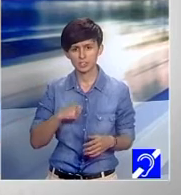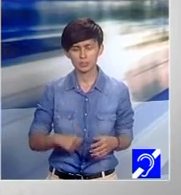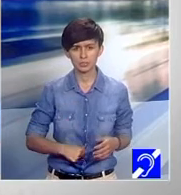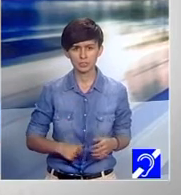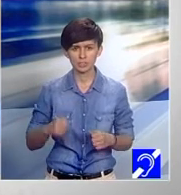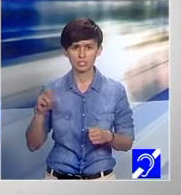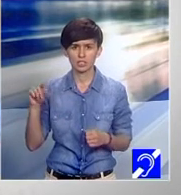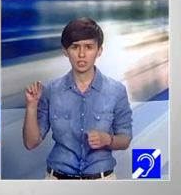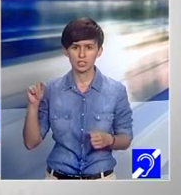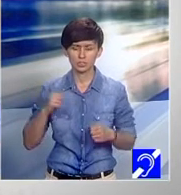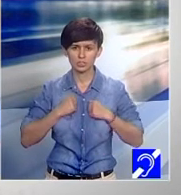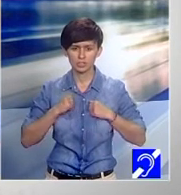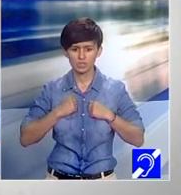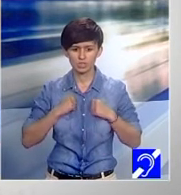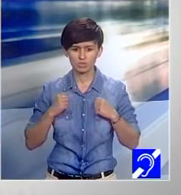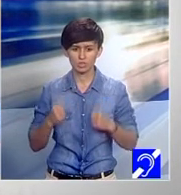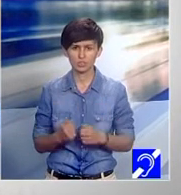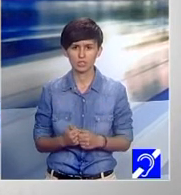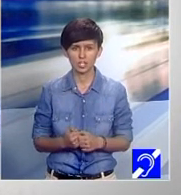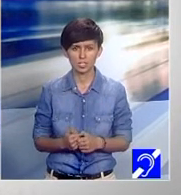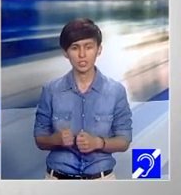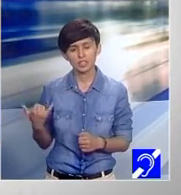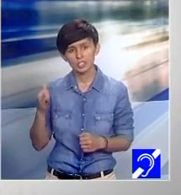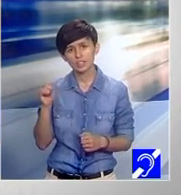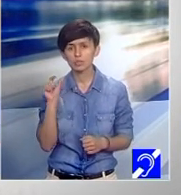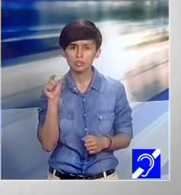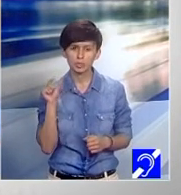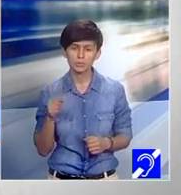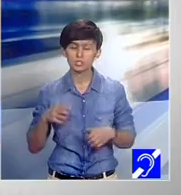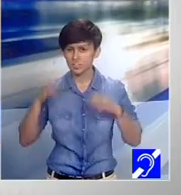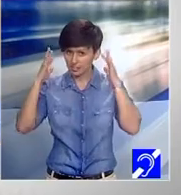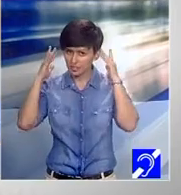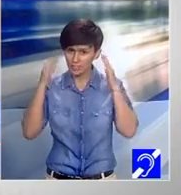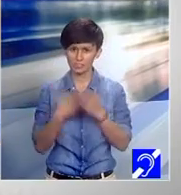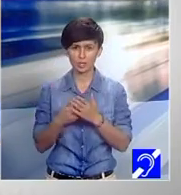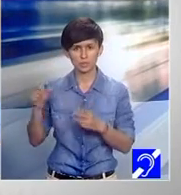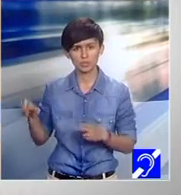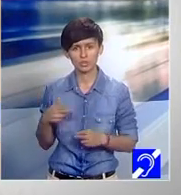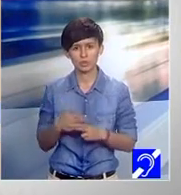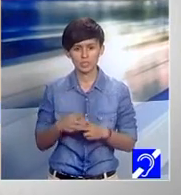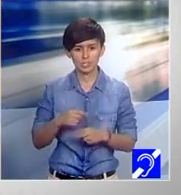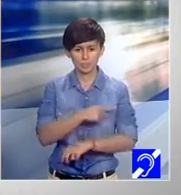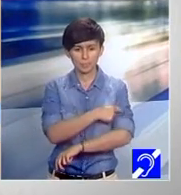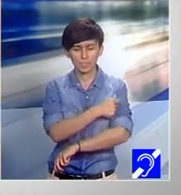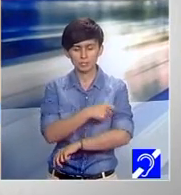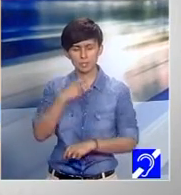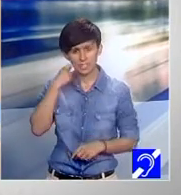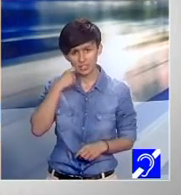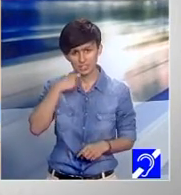voluntari aduc un plus de fericire pentru pacienții din două spitale clujene.